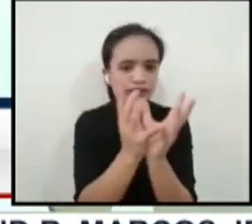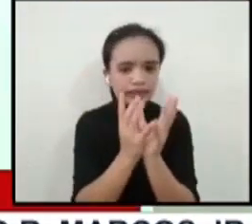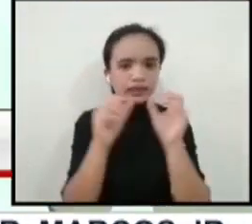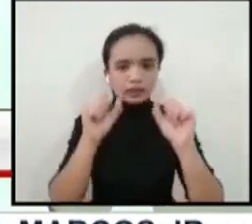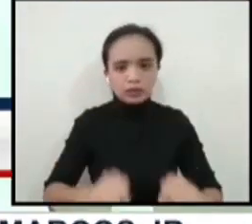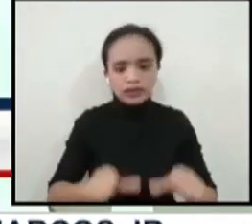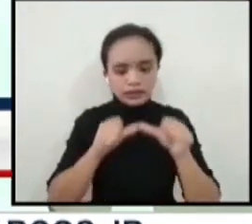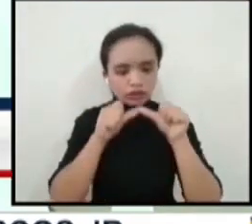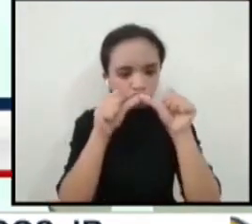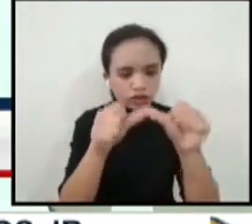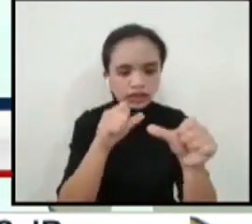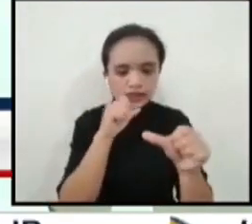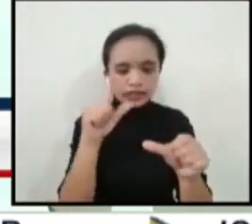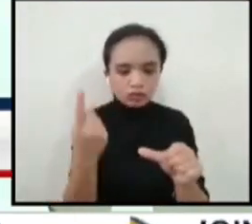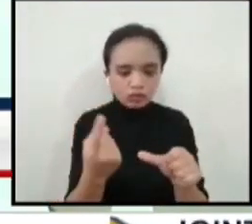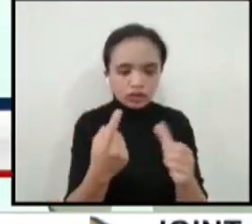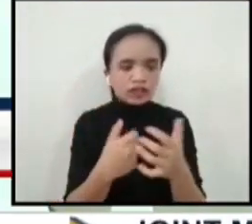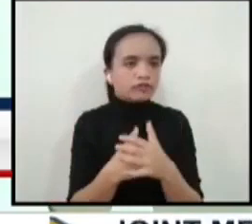out, na parang